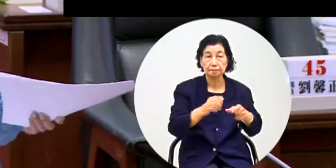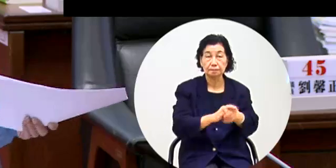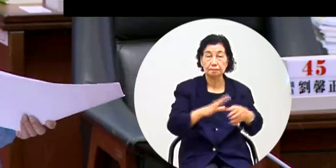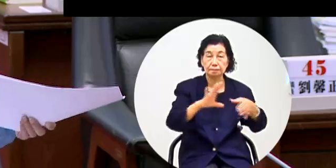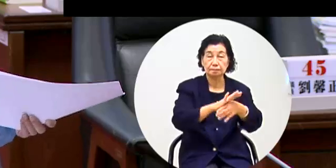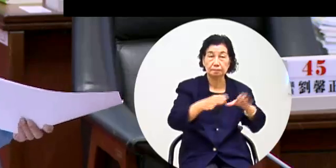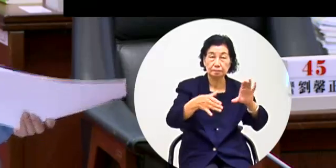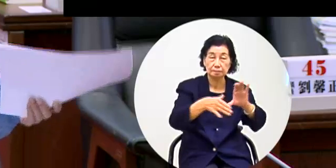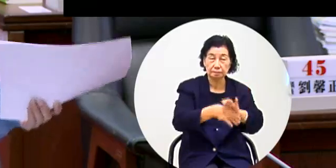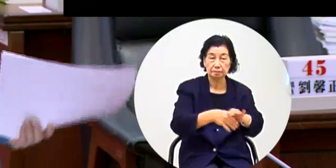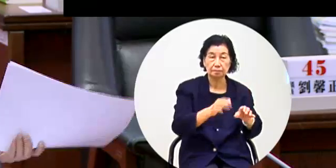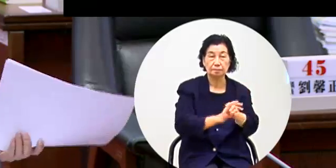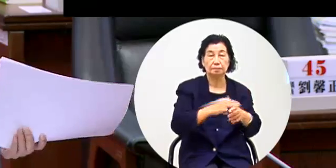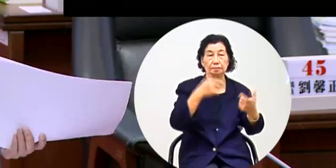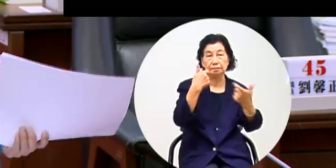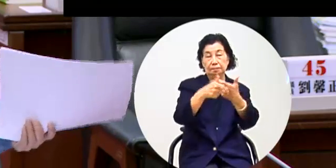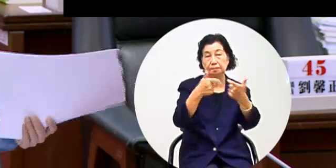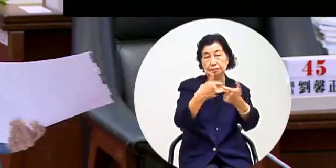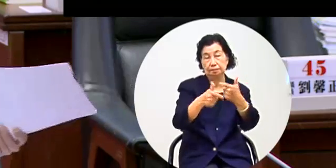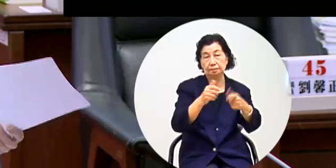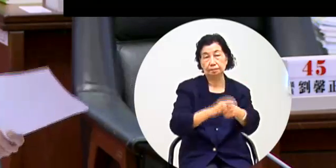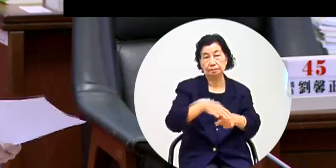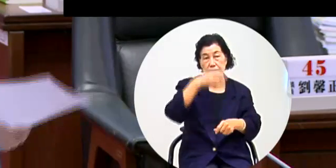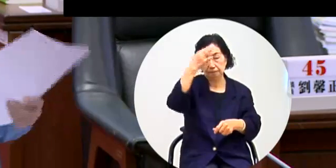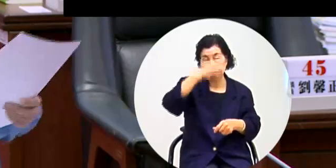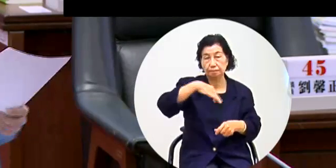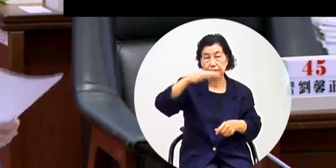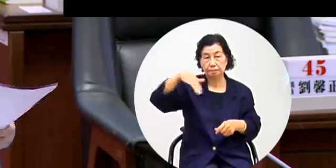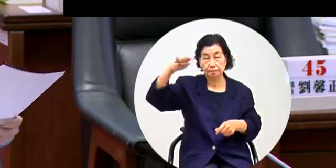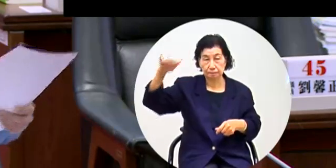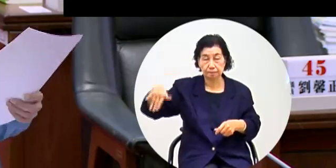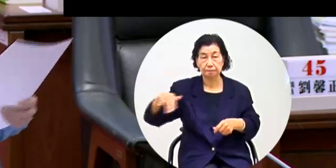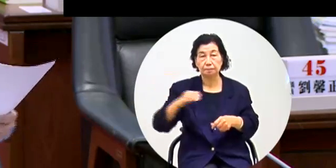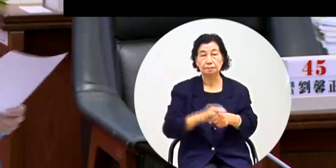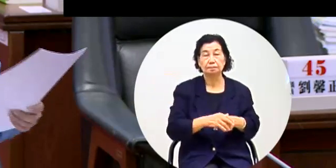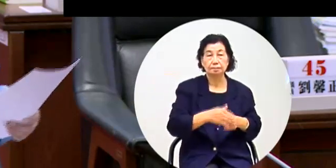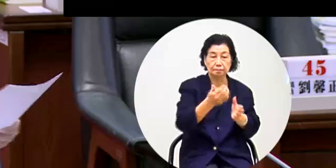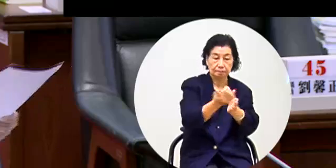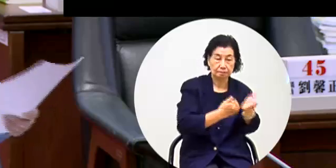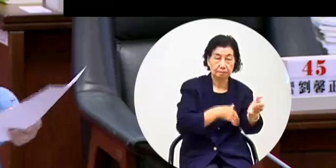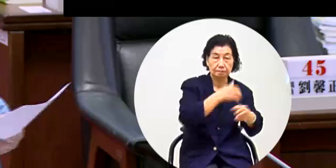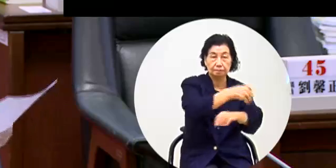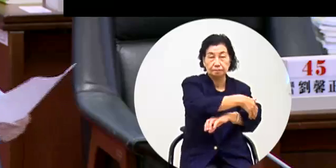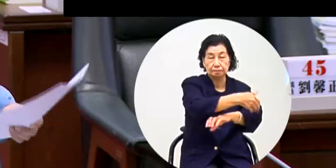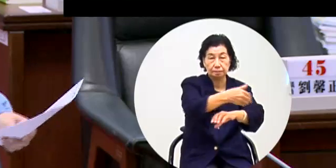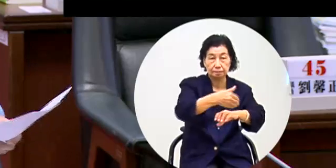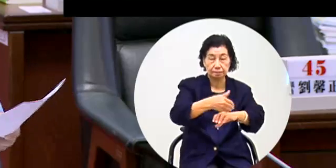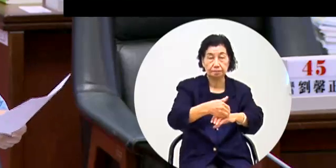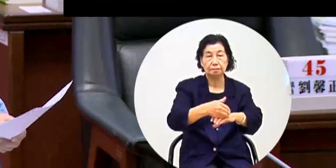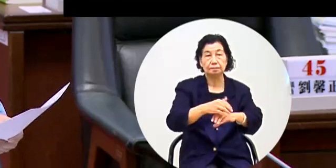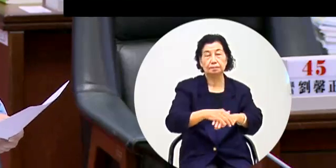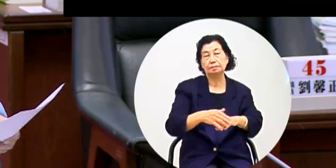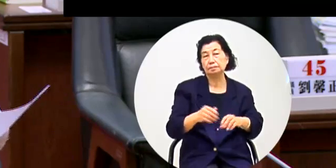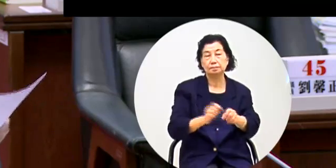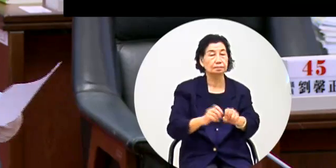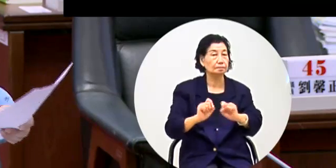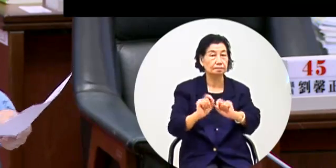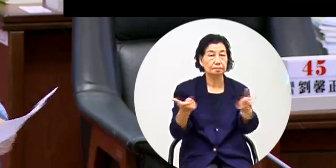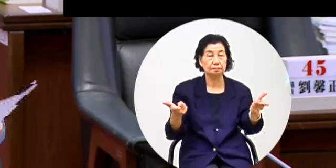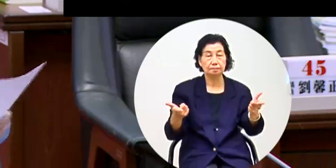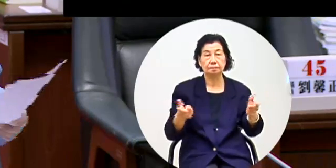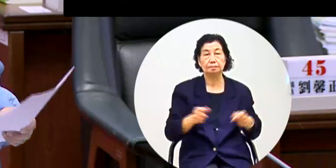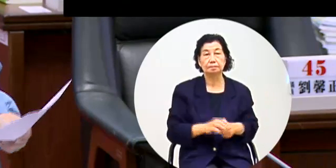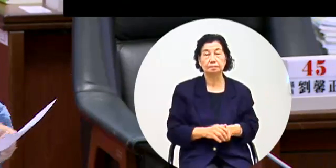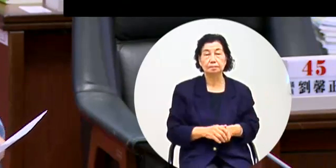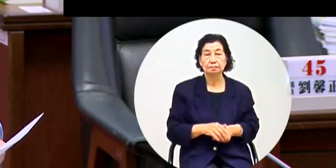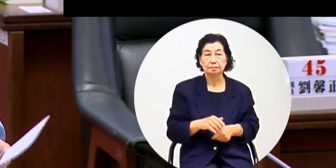里好像也不是，跟前镇也好像也不是，所以就变成就是说，大家在这个里上呢，常常会觉得就是说，我们好像还是一